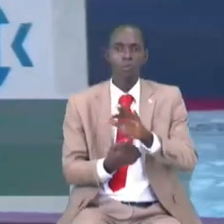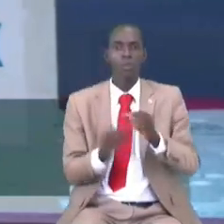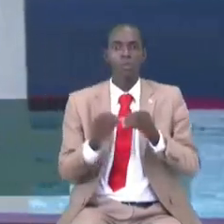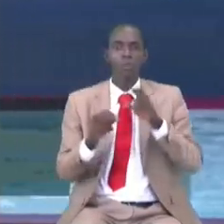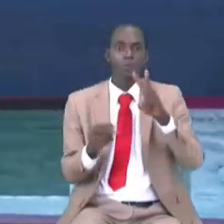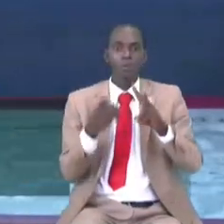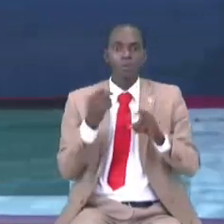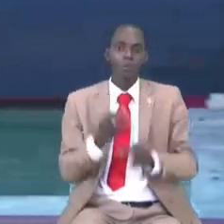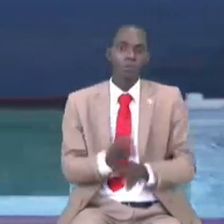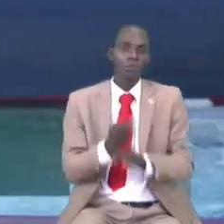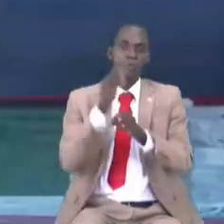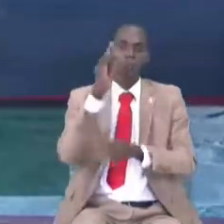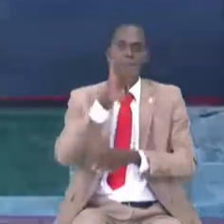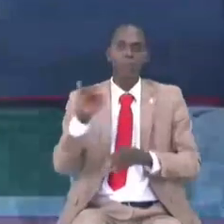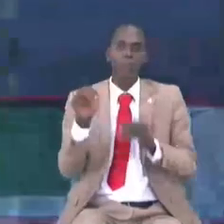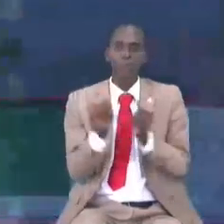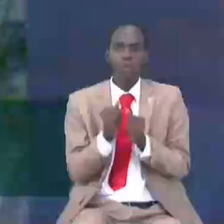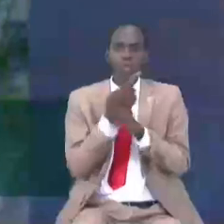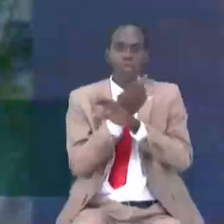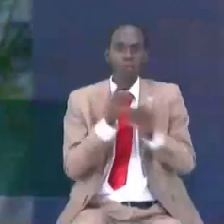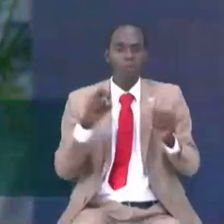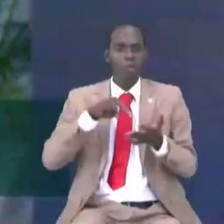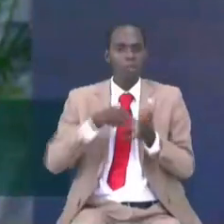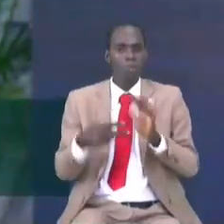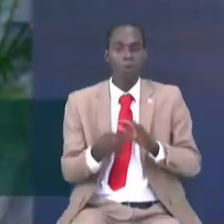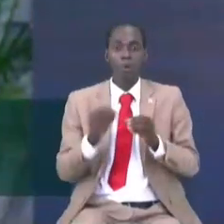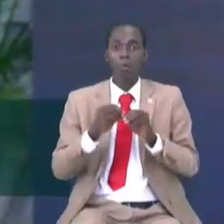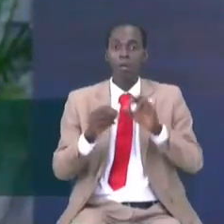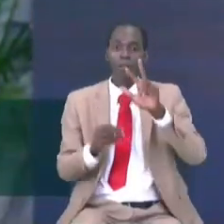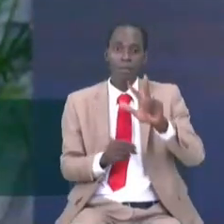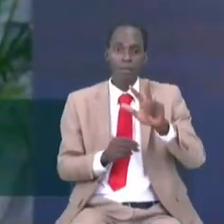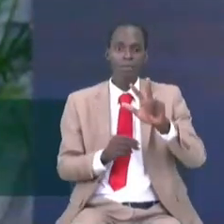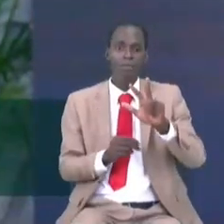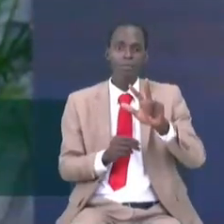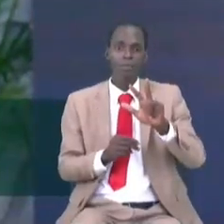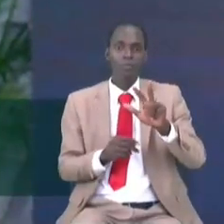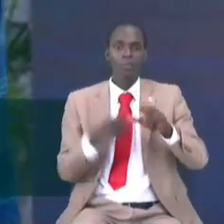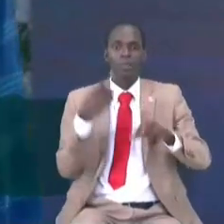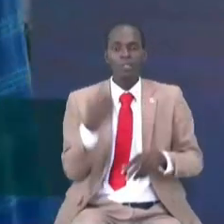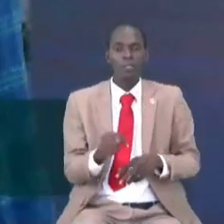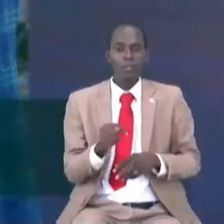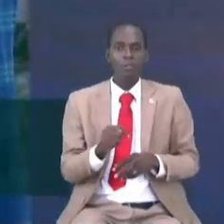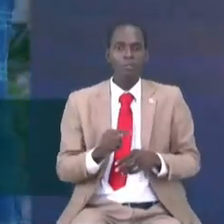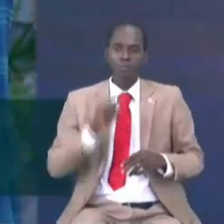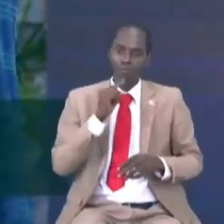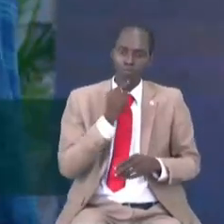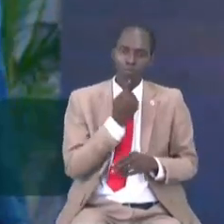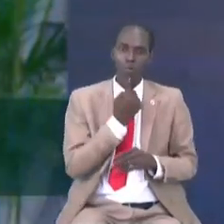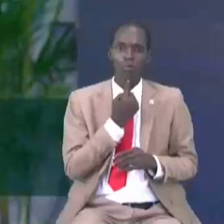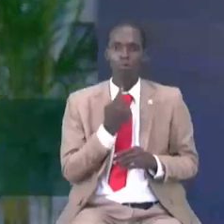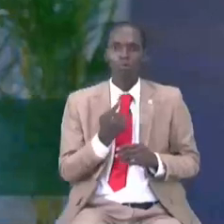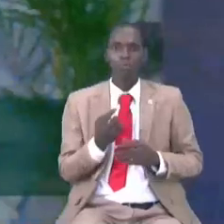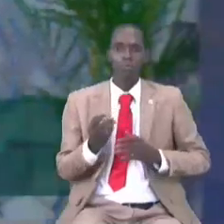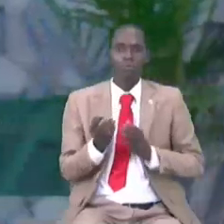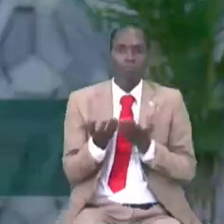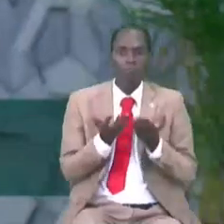rédemption. Troisième élément, la passion fervente des prédicateurs justes. Premier élément dans le